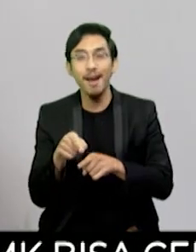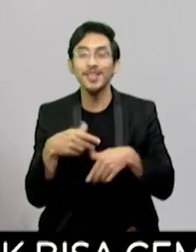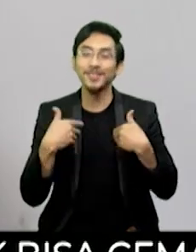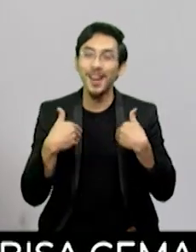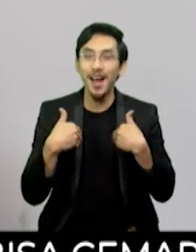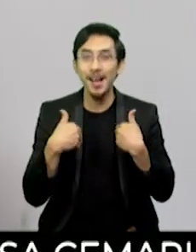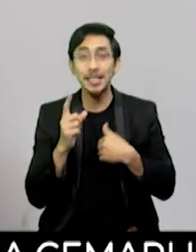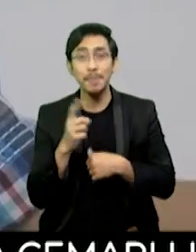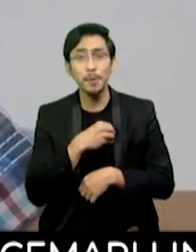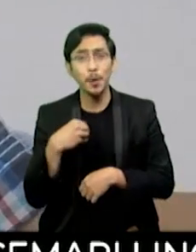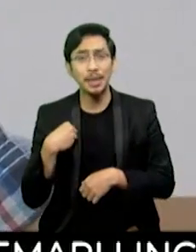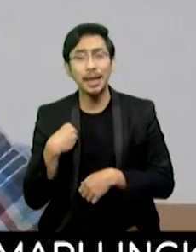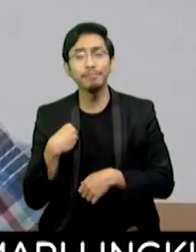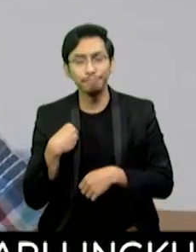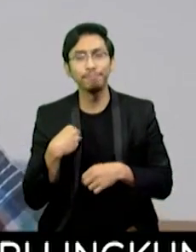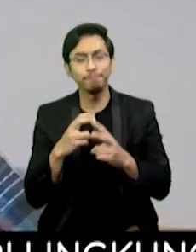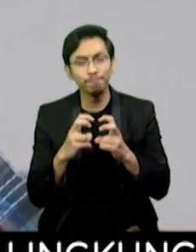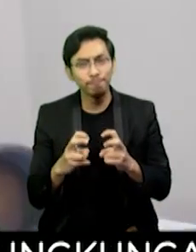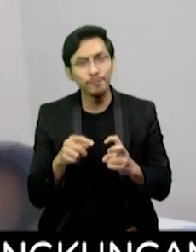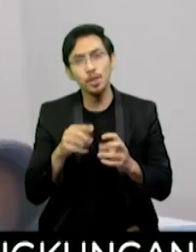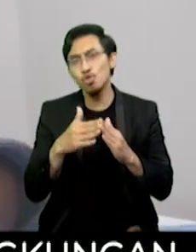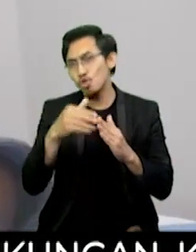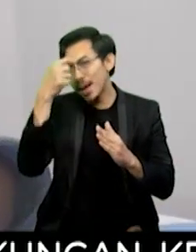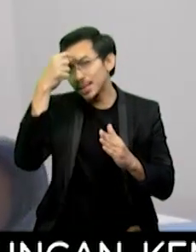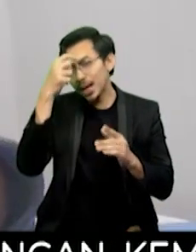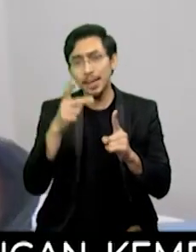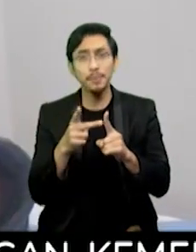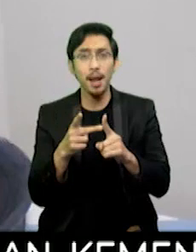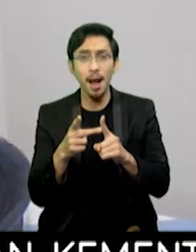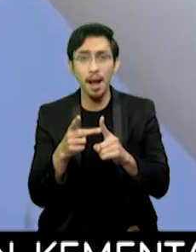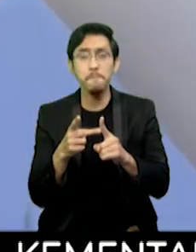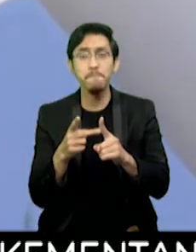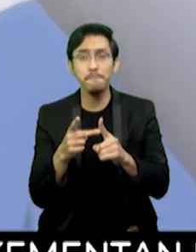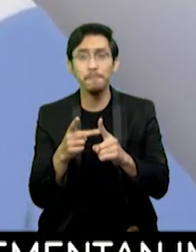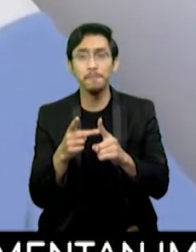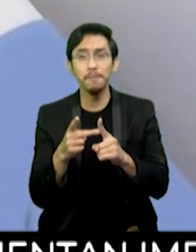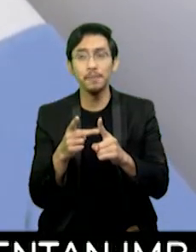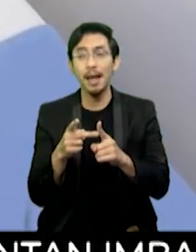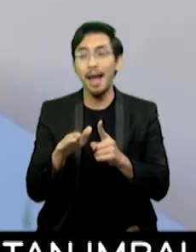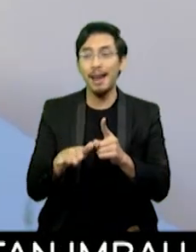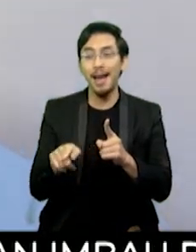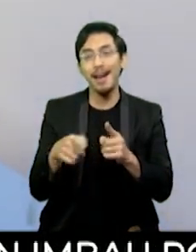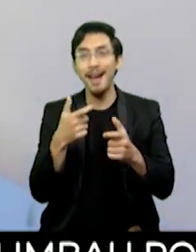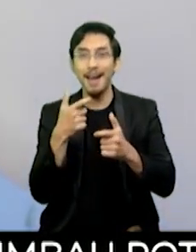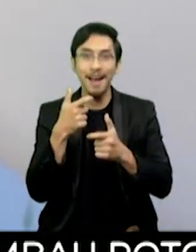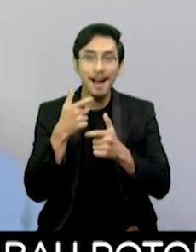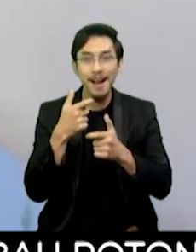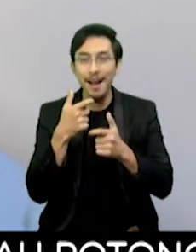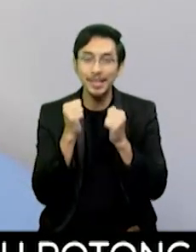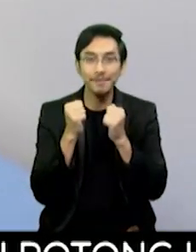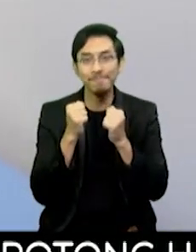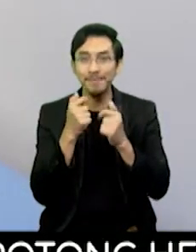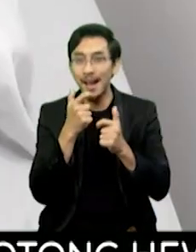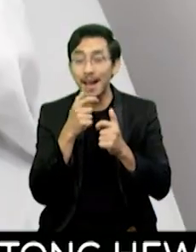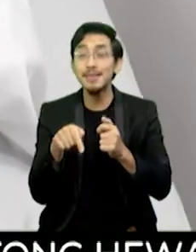oleh tenaga medis di Rumah Sakit Telogorejo, Semarang. Tawa bocah ini begitu menggemaskan usai mengikuti operasi bibir